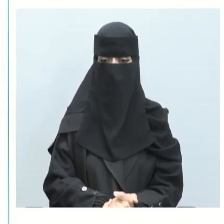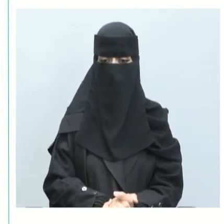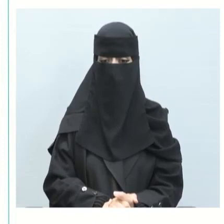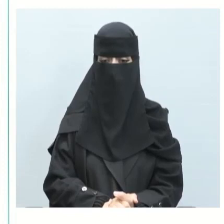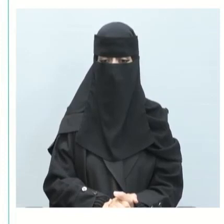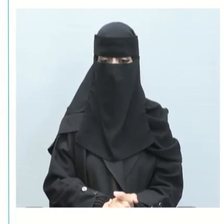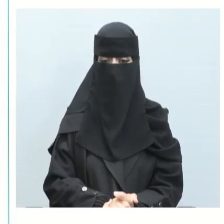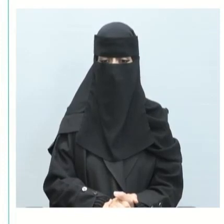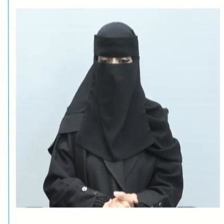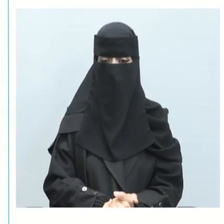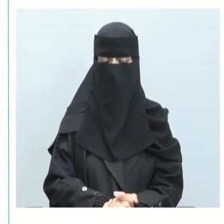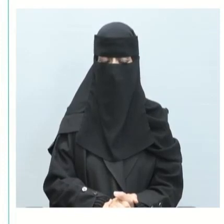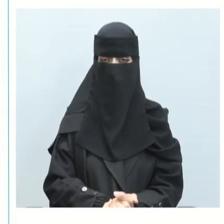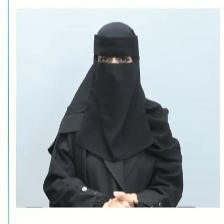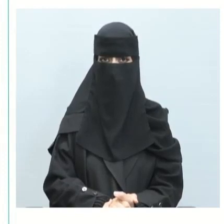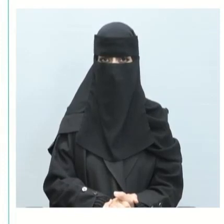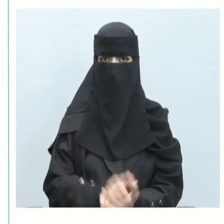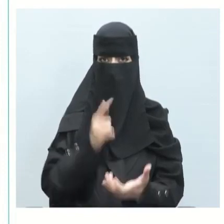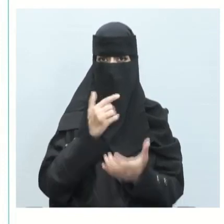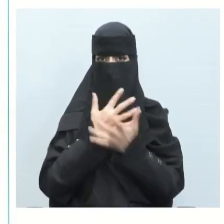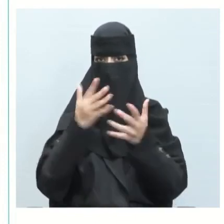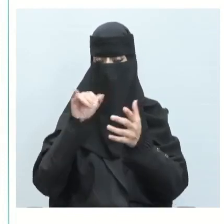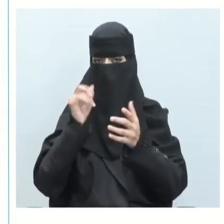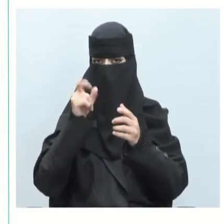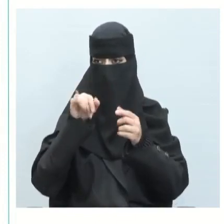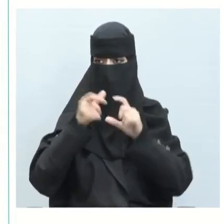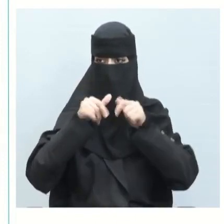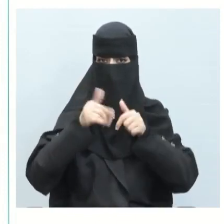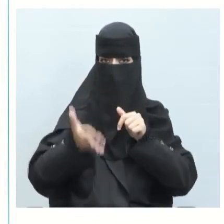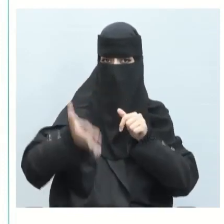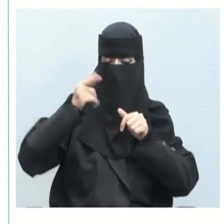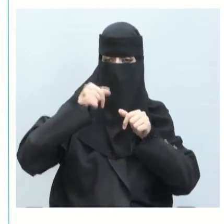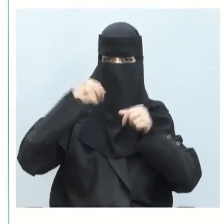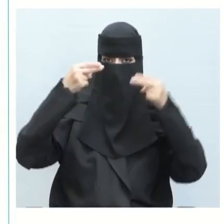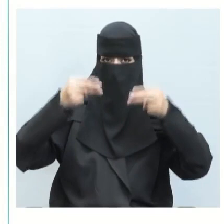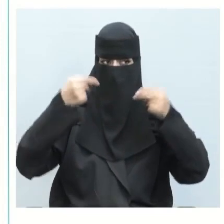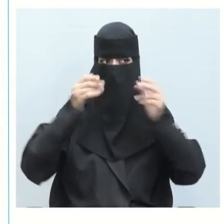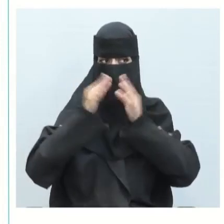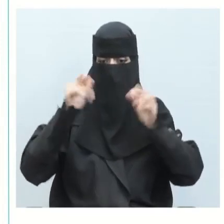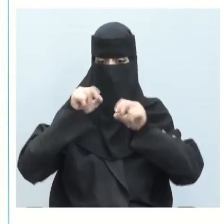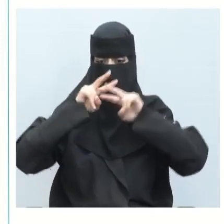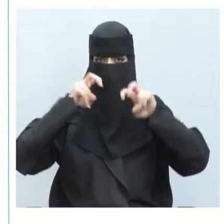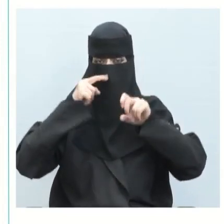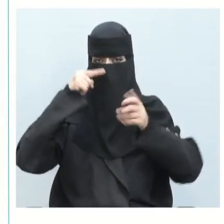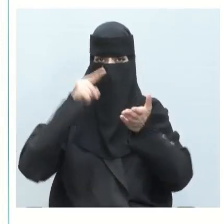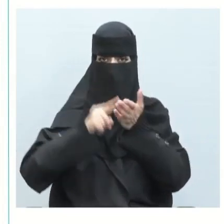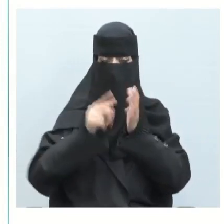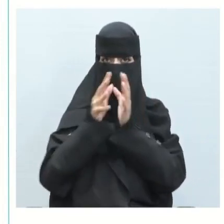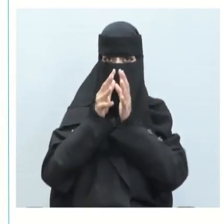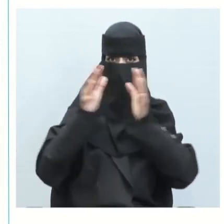على الربح كرنا كثير من الشركات او منظمات التي تقيم فعاليه كبيره هي تبحث عن تعظم